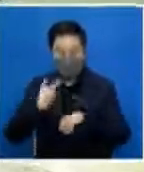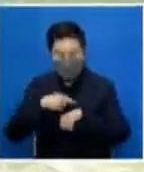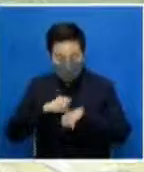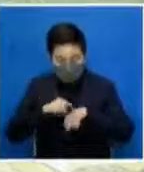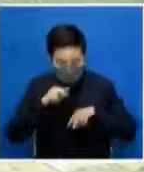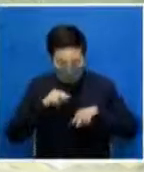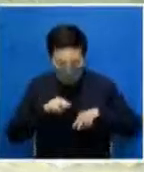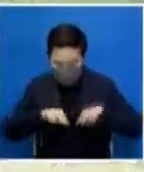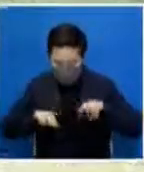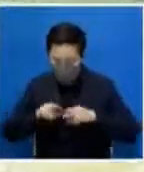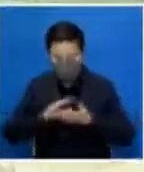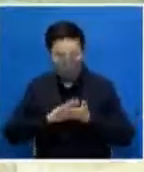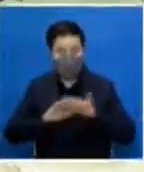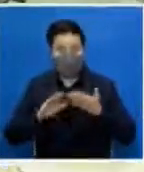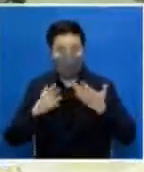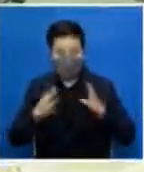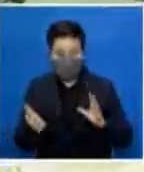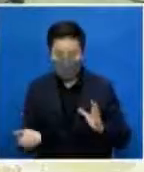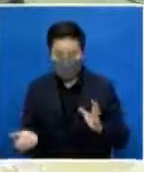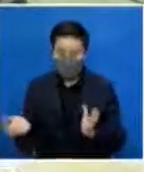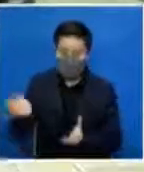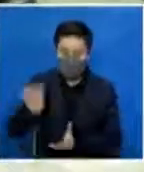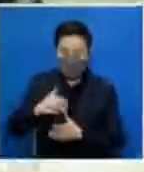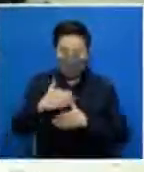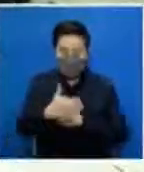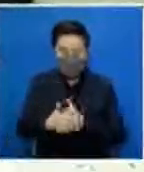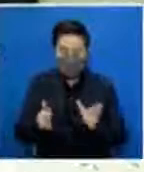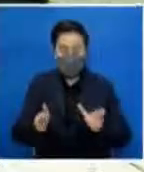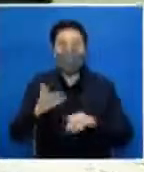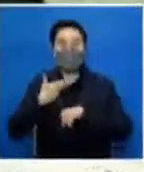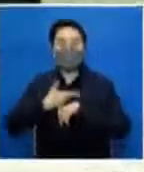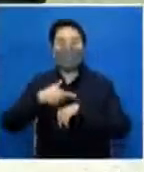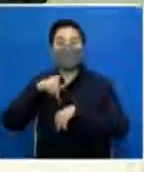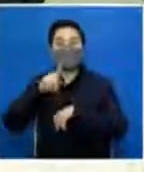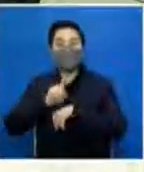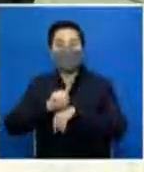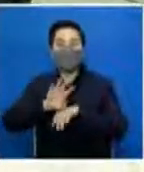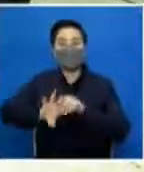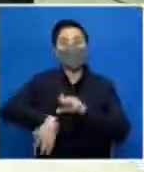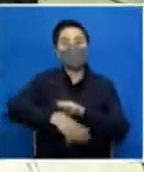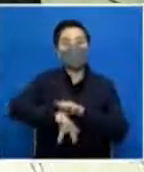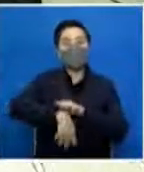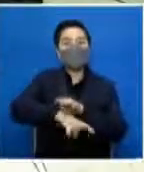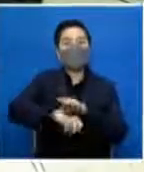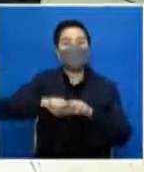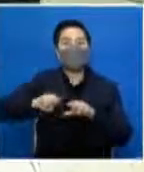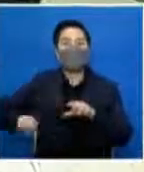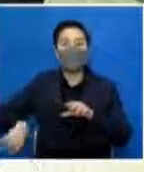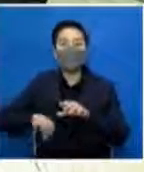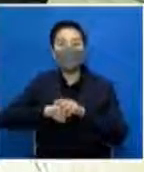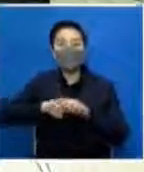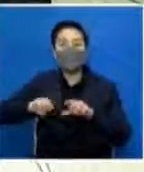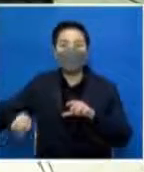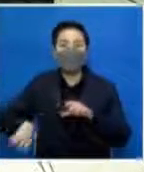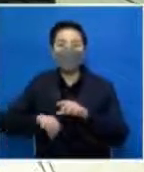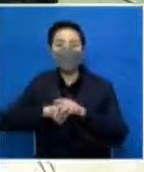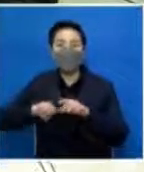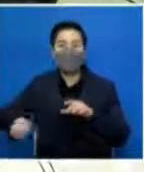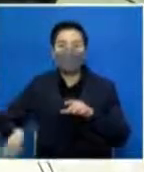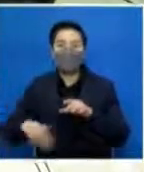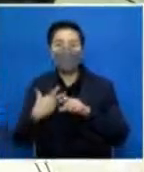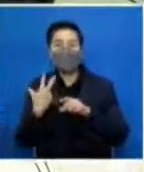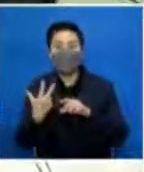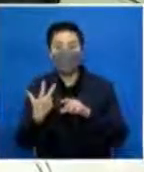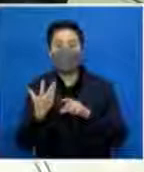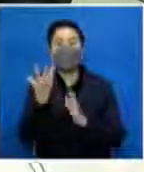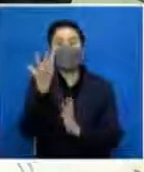อบจากนั้นประธานกรรมการจะสุ่มจับลูกบอลแสดงหลักออก3หลักและใช้หลักที่เหลือในการ